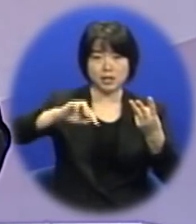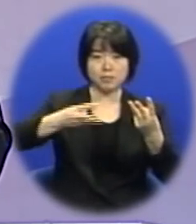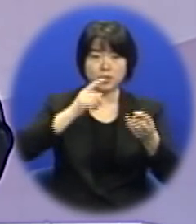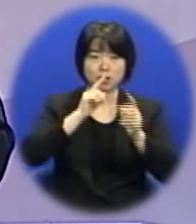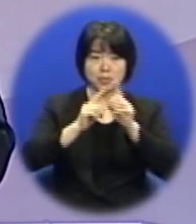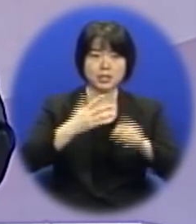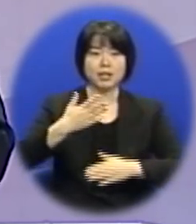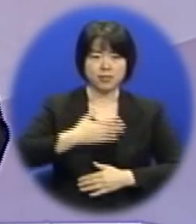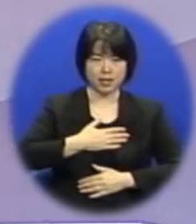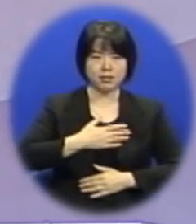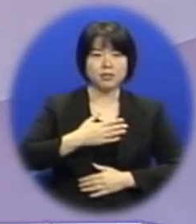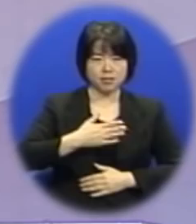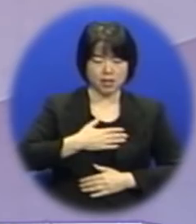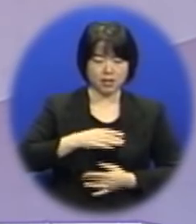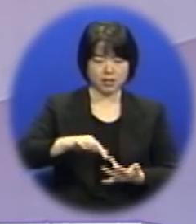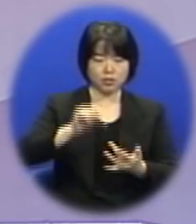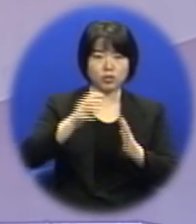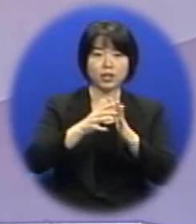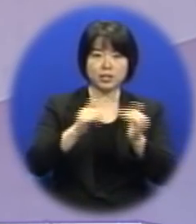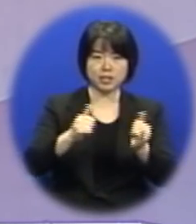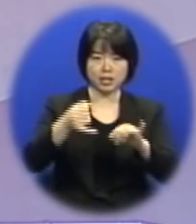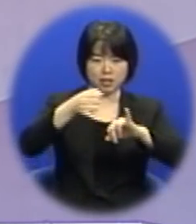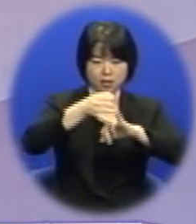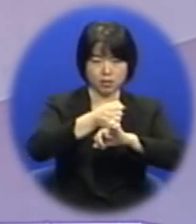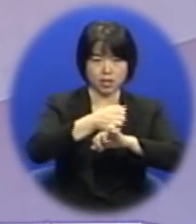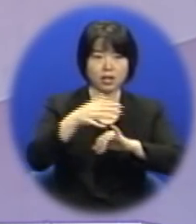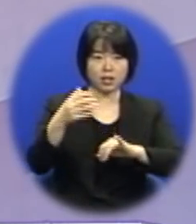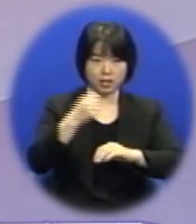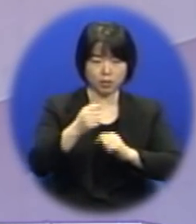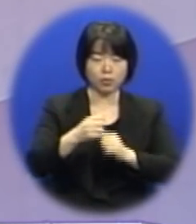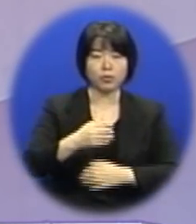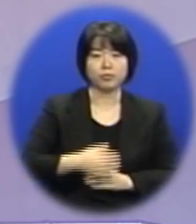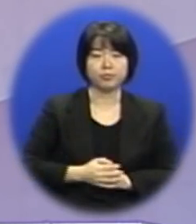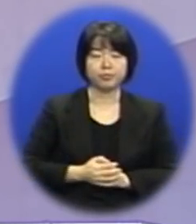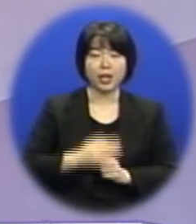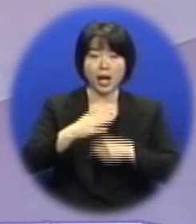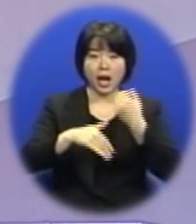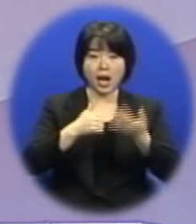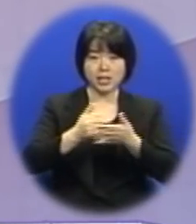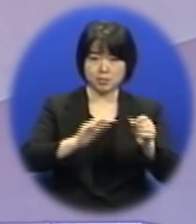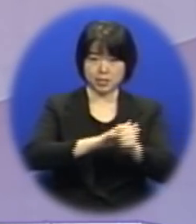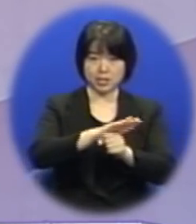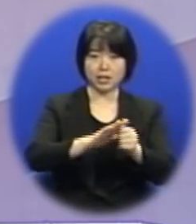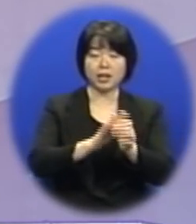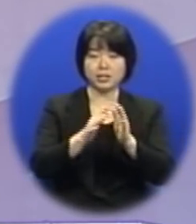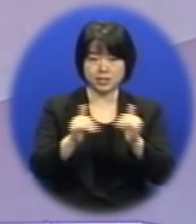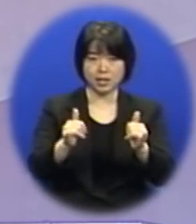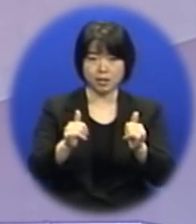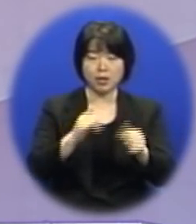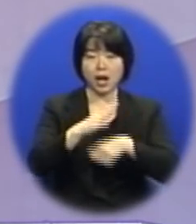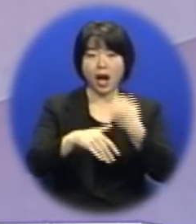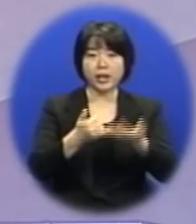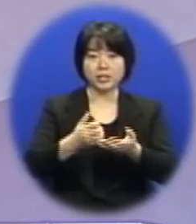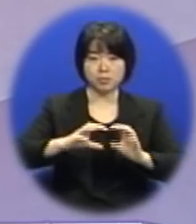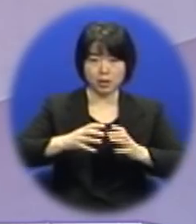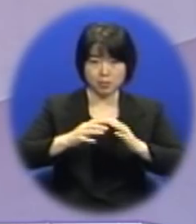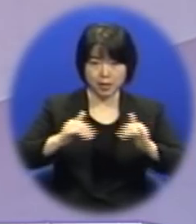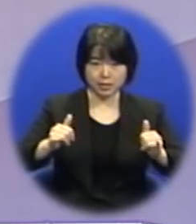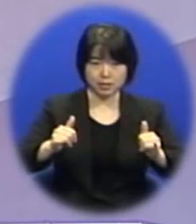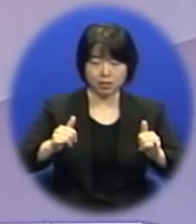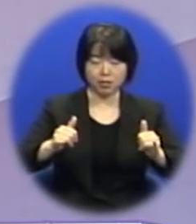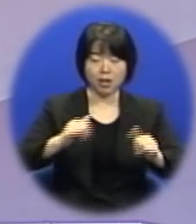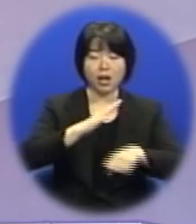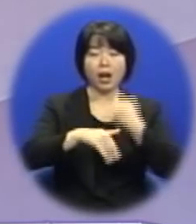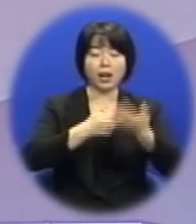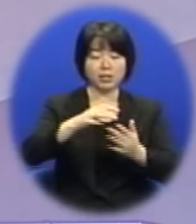내가 선택한 사람과 언약을 맺으며, 하나님은 하나님이 사랑하는 사람, 하나님의 백성, 하나님의